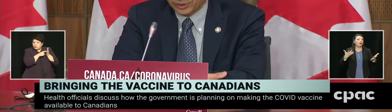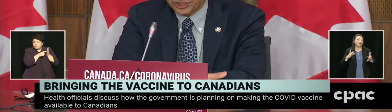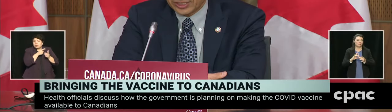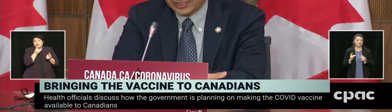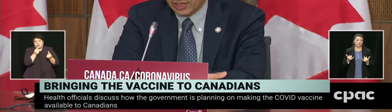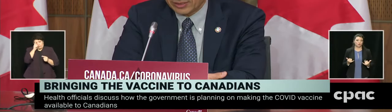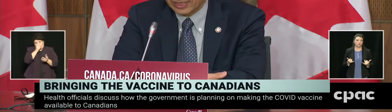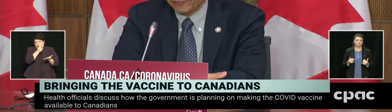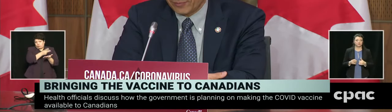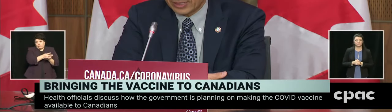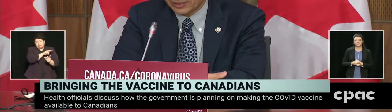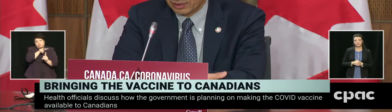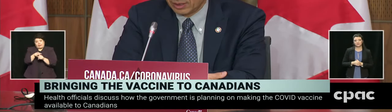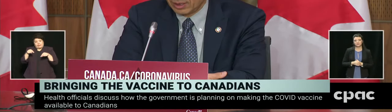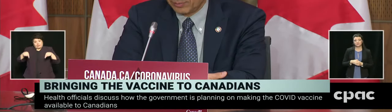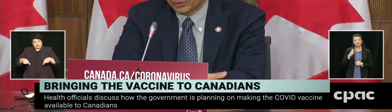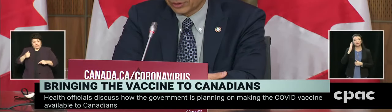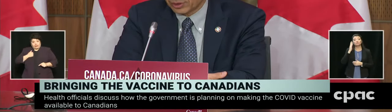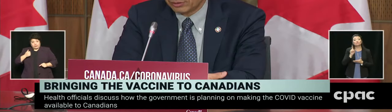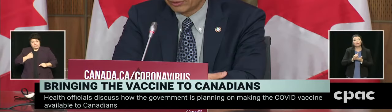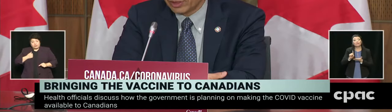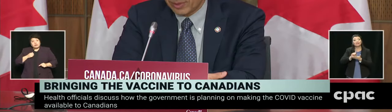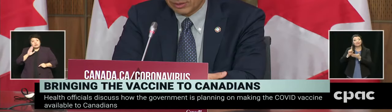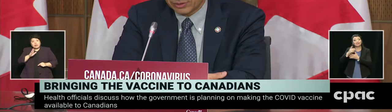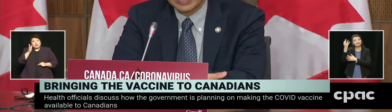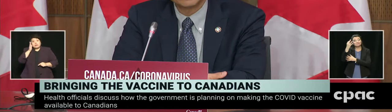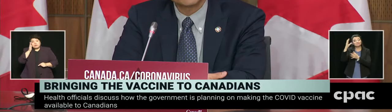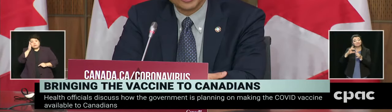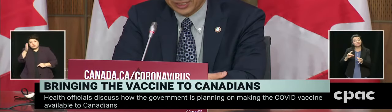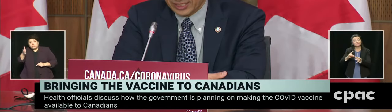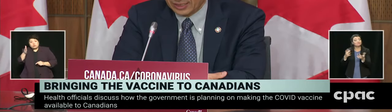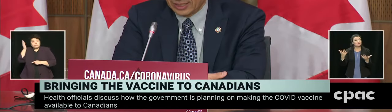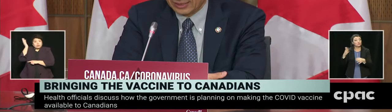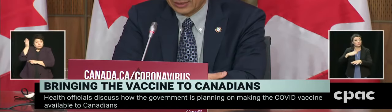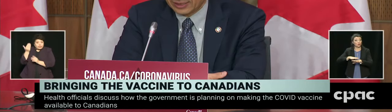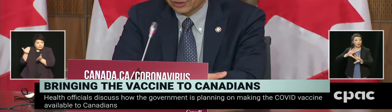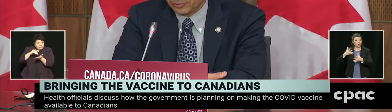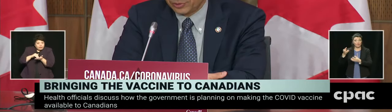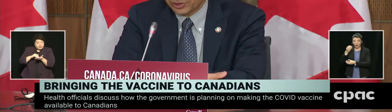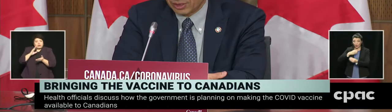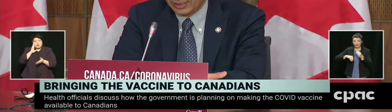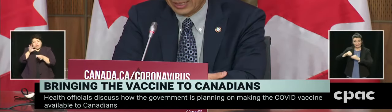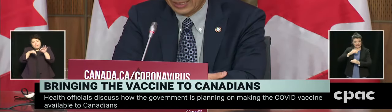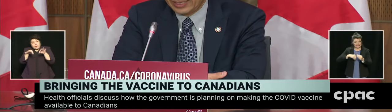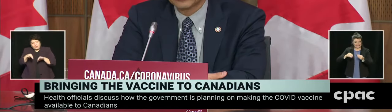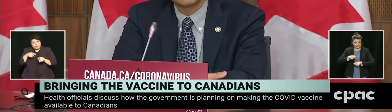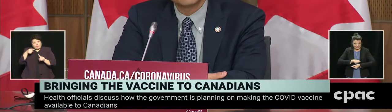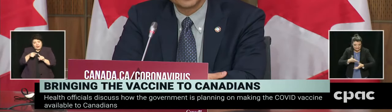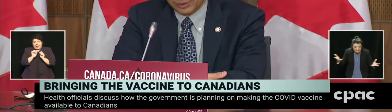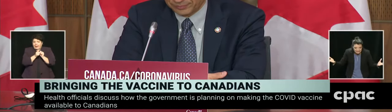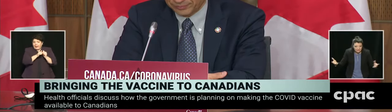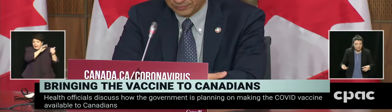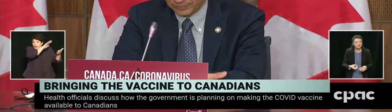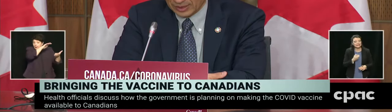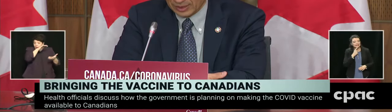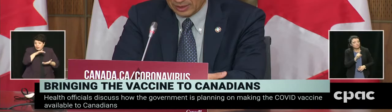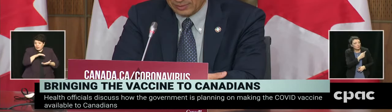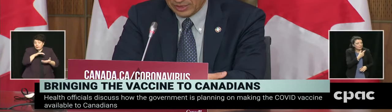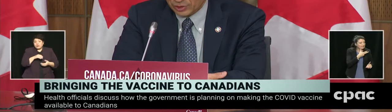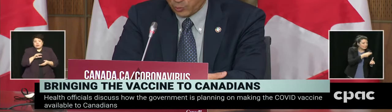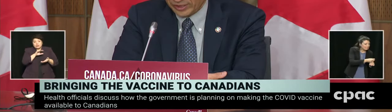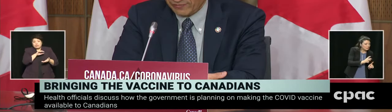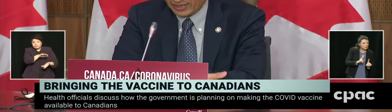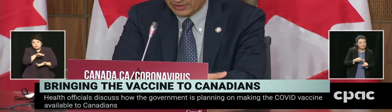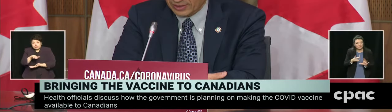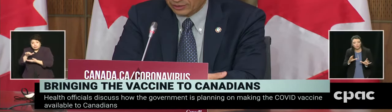Les prochaines séances d'information porteront notamment sur la logistique, la distribution et l'attribution. La